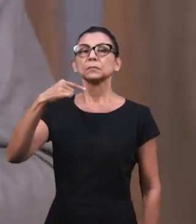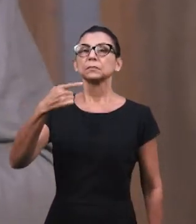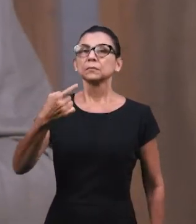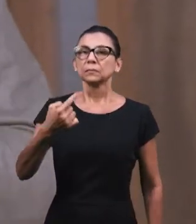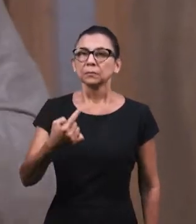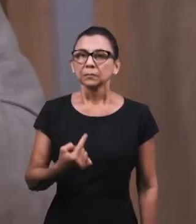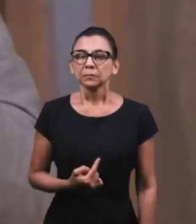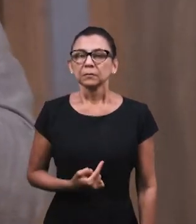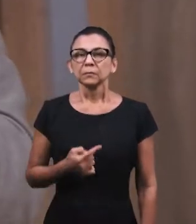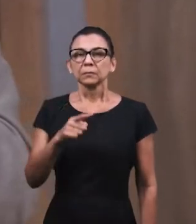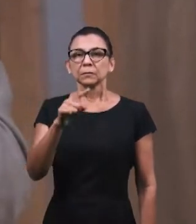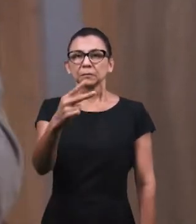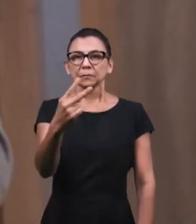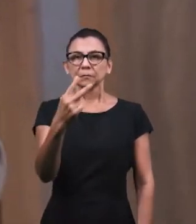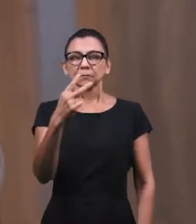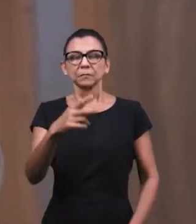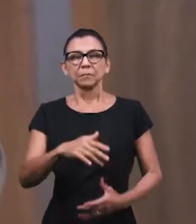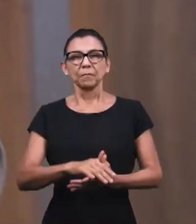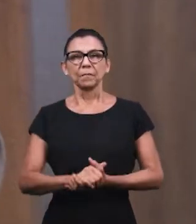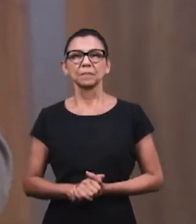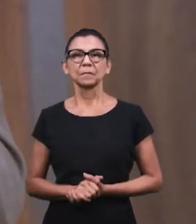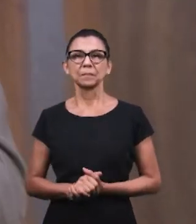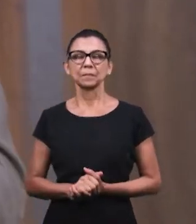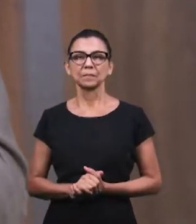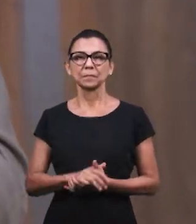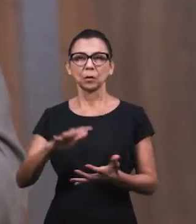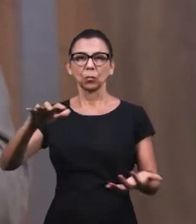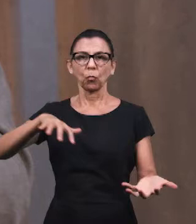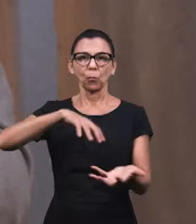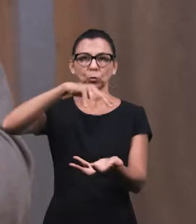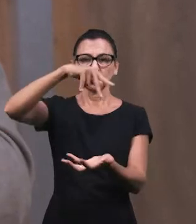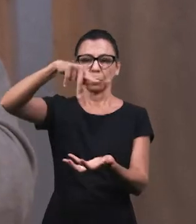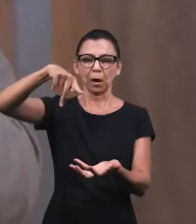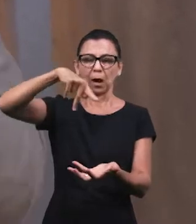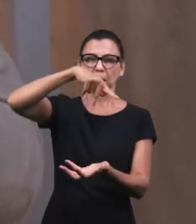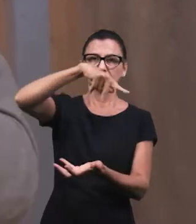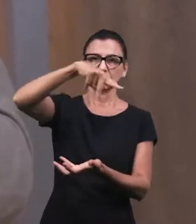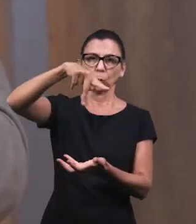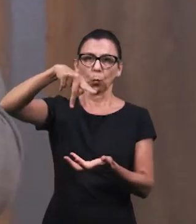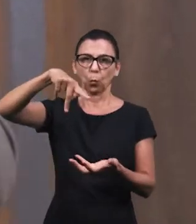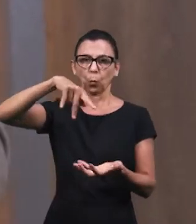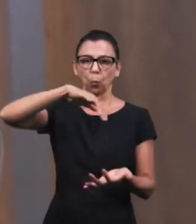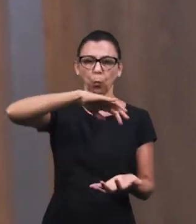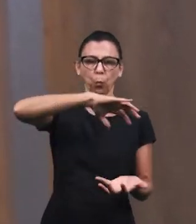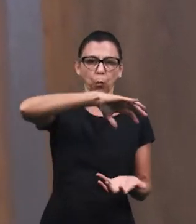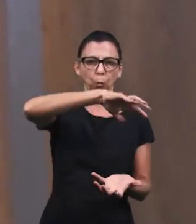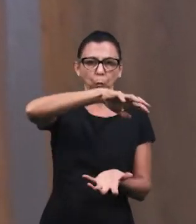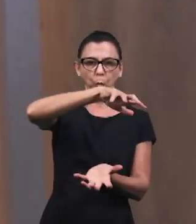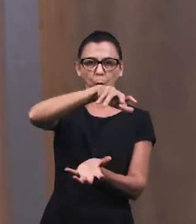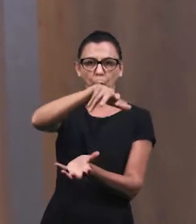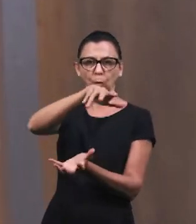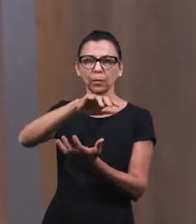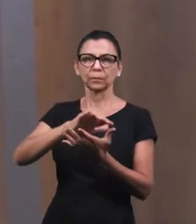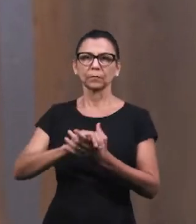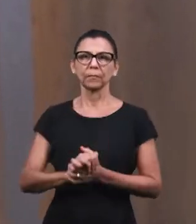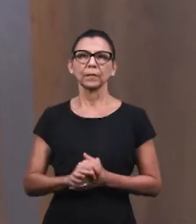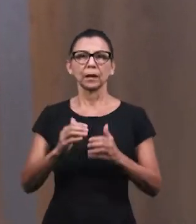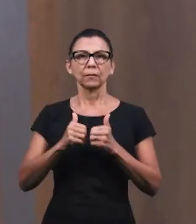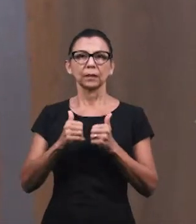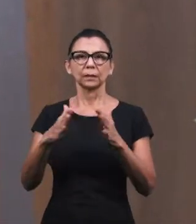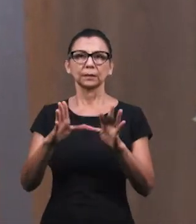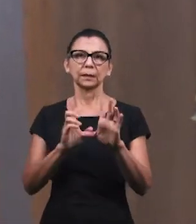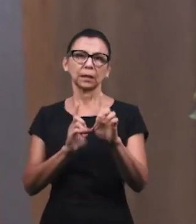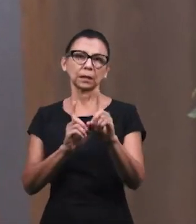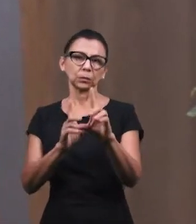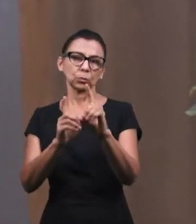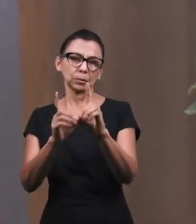donc, vous allez entendre le générique Tour du monde qui va ouvrir la partie doctrinaire avec le pasteur Gilson